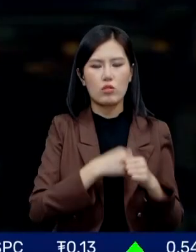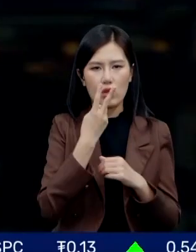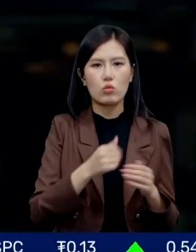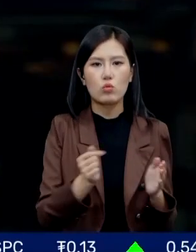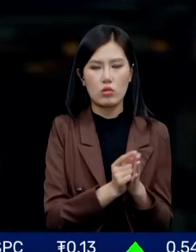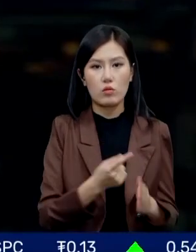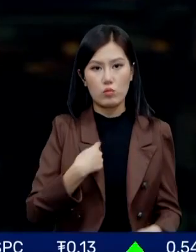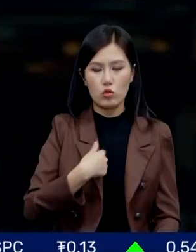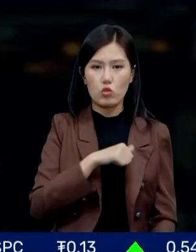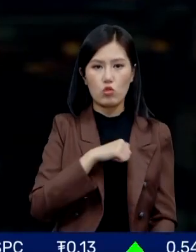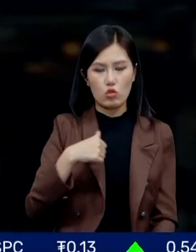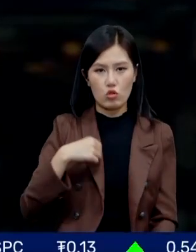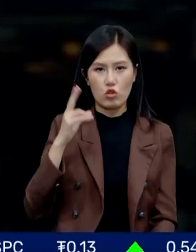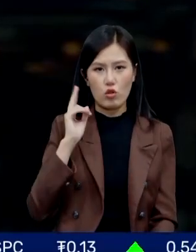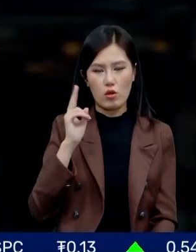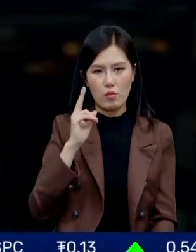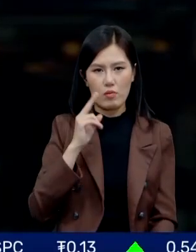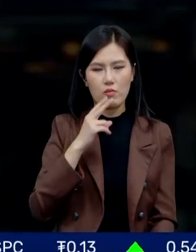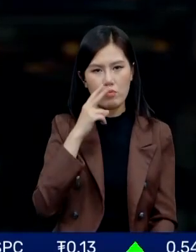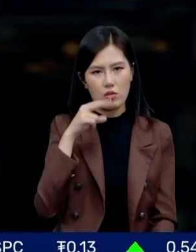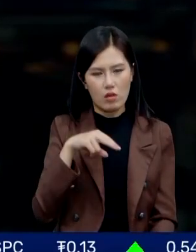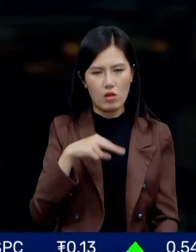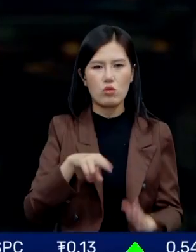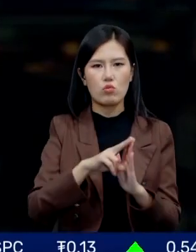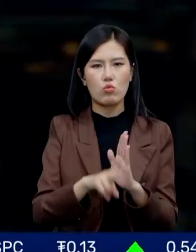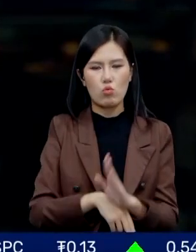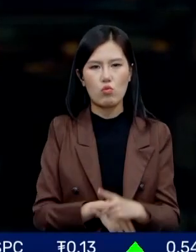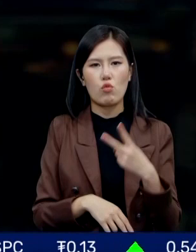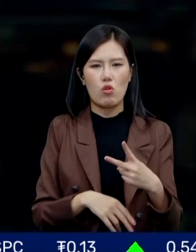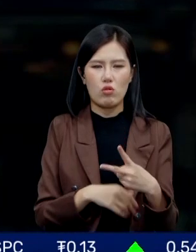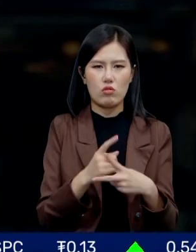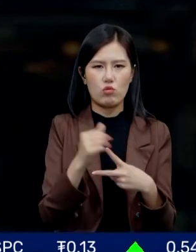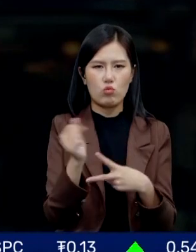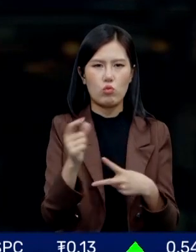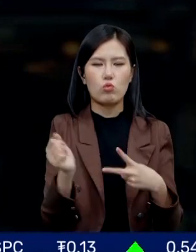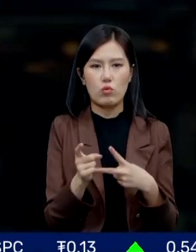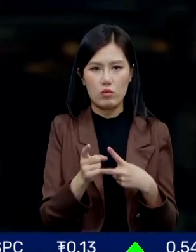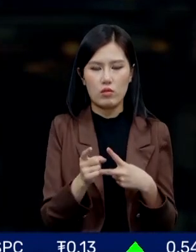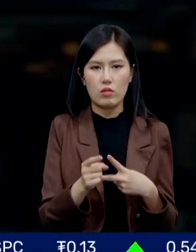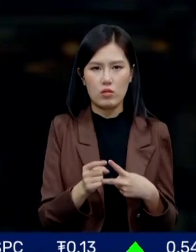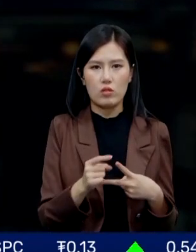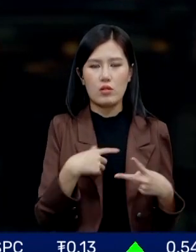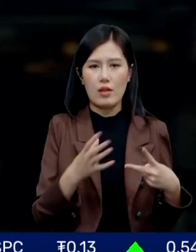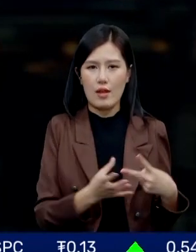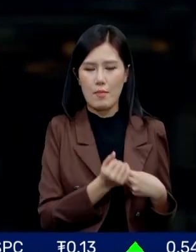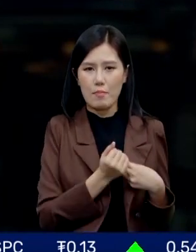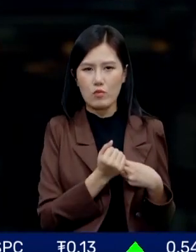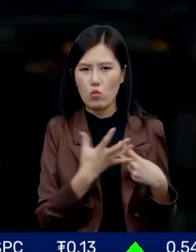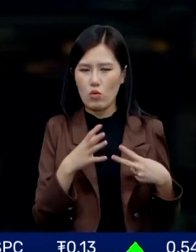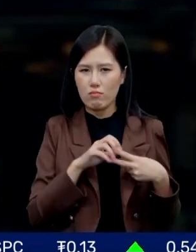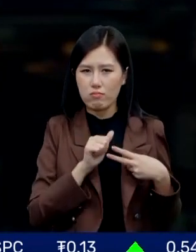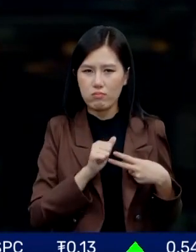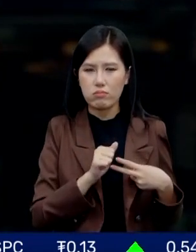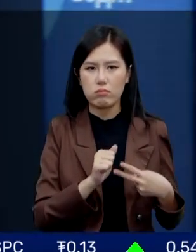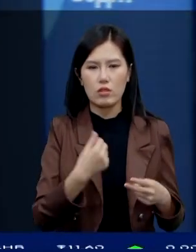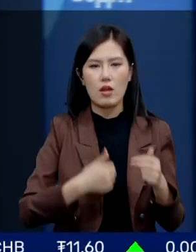гэж манай компаниуд бол нэг юм үндсэн хоёр зарчим бол барьдаг. За энэ бол өөрөө бидний бас өнөөдөр хүртэл амжилттай бас тодорхой хэмжээний өөр гүйцэтгэл явж байгаа хаа